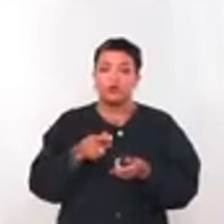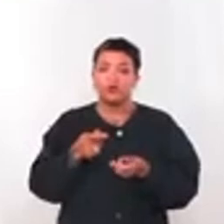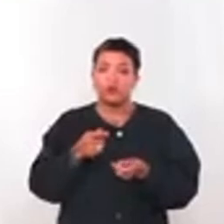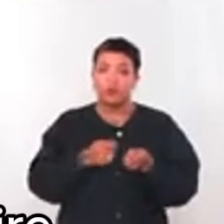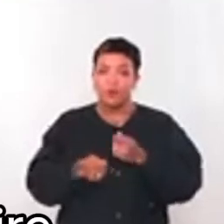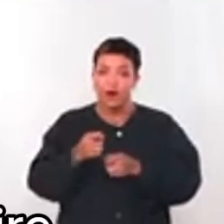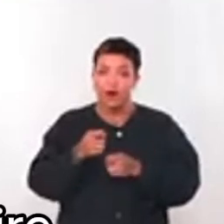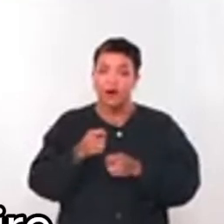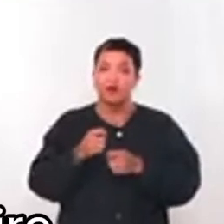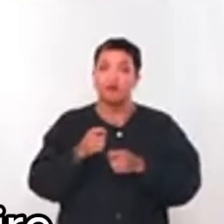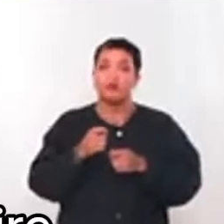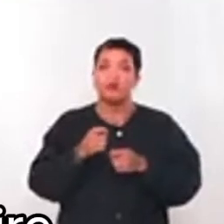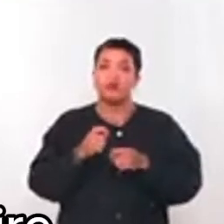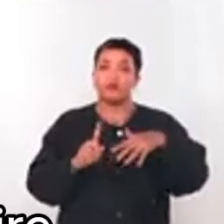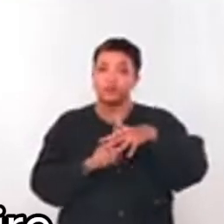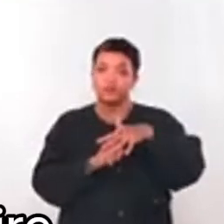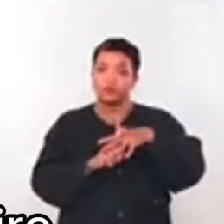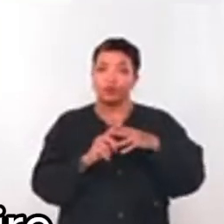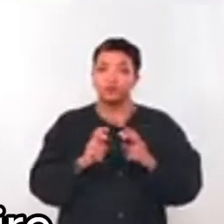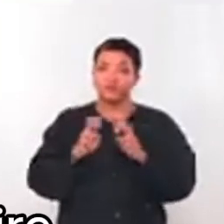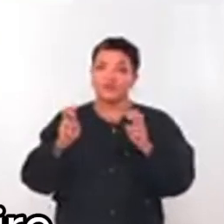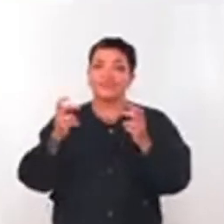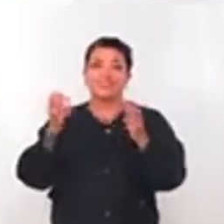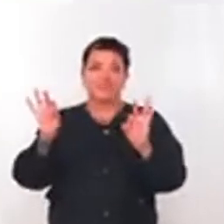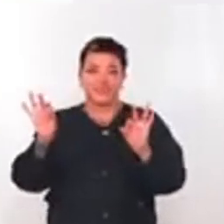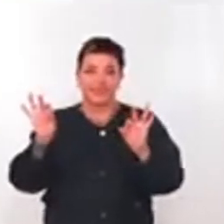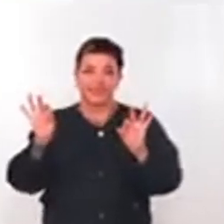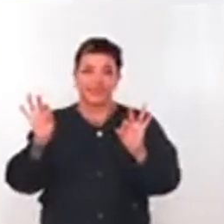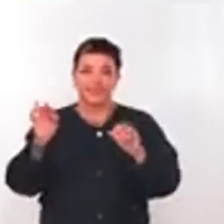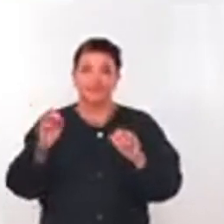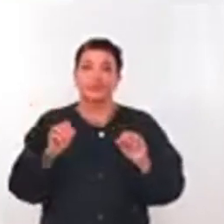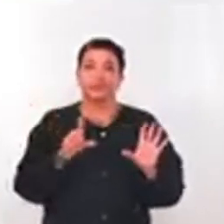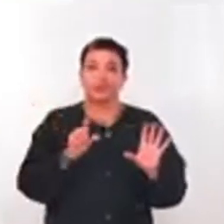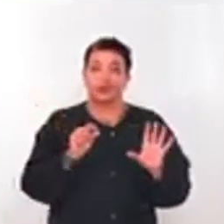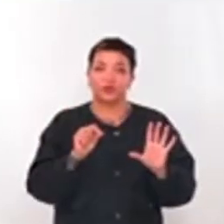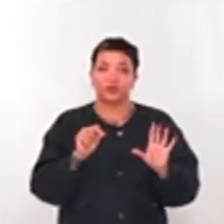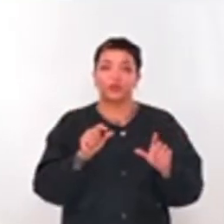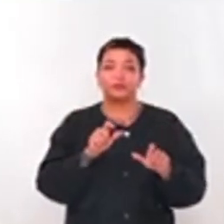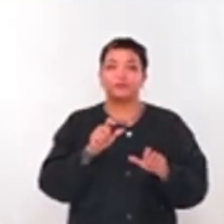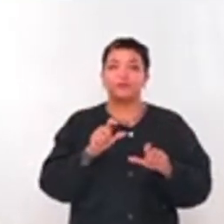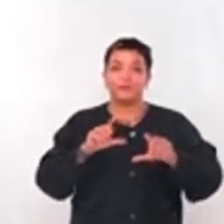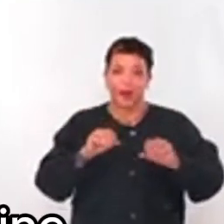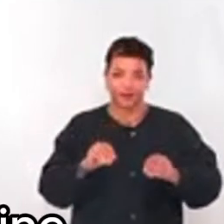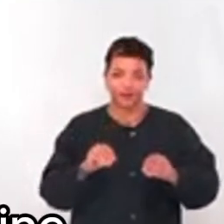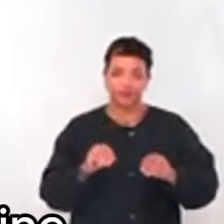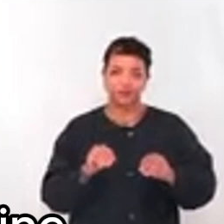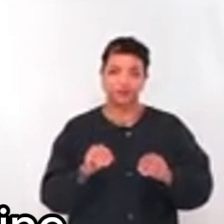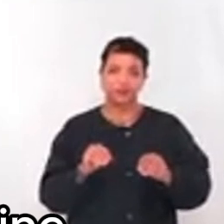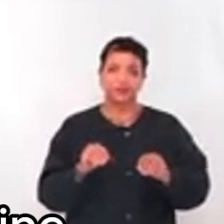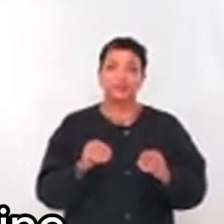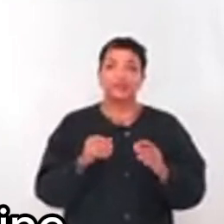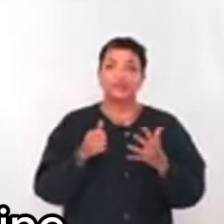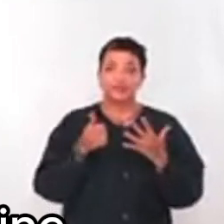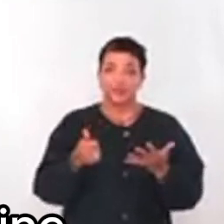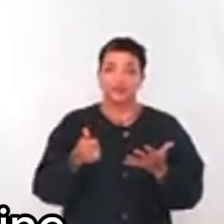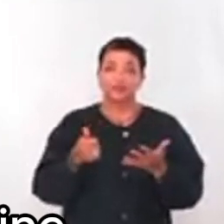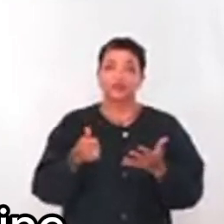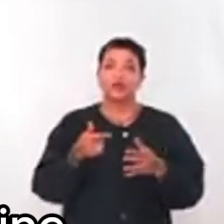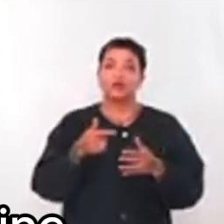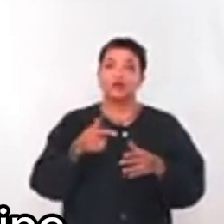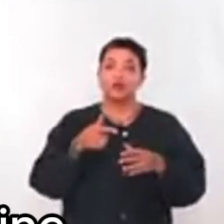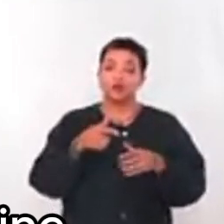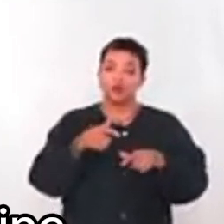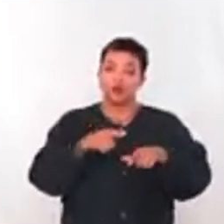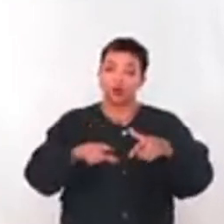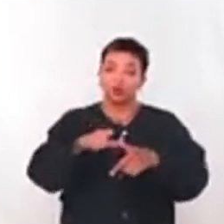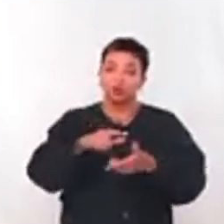d'insertion à 10 logements temporaires d'insertion sur le territoire, 70 places, dont 6 logements temporaires qui sont